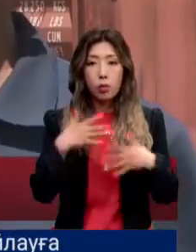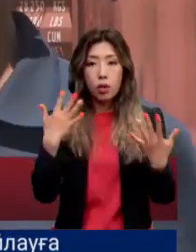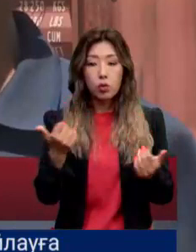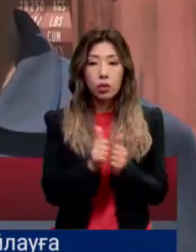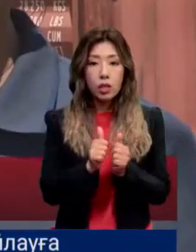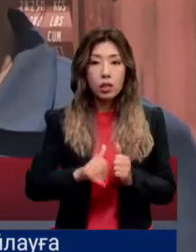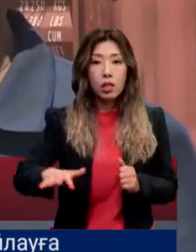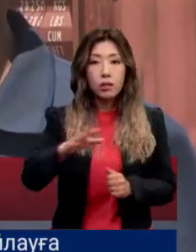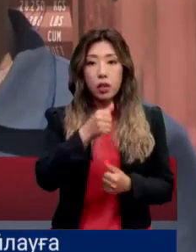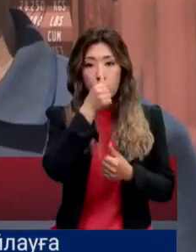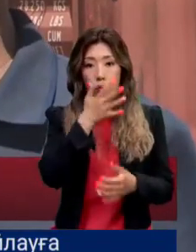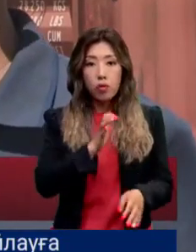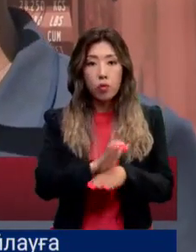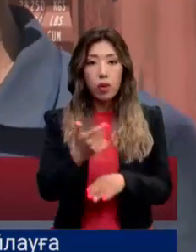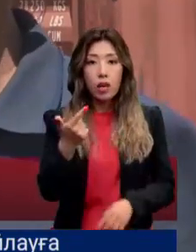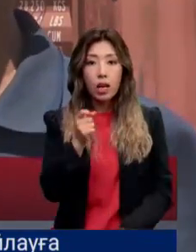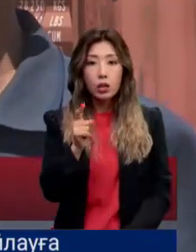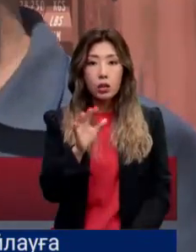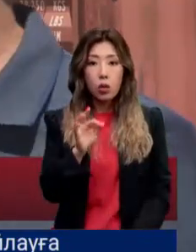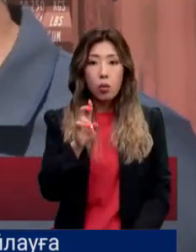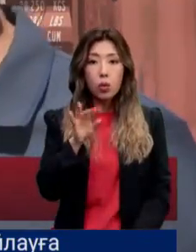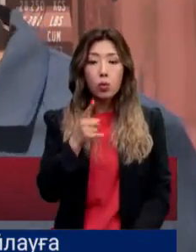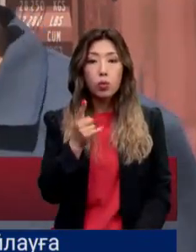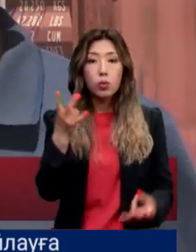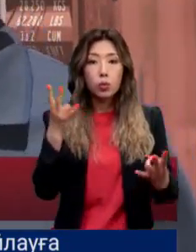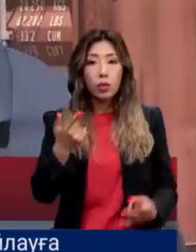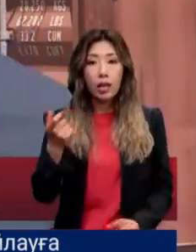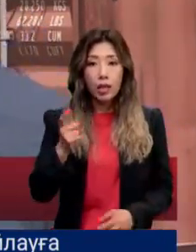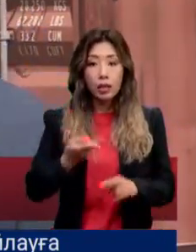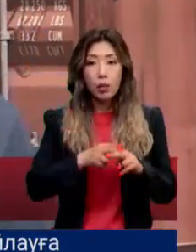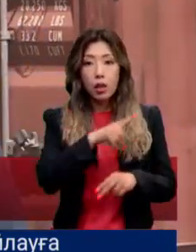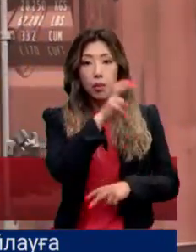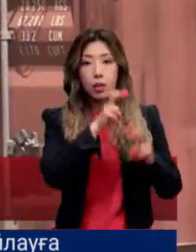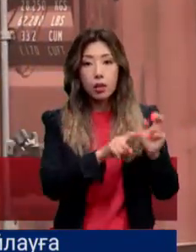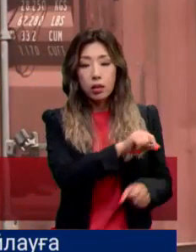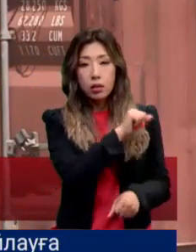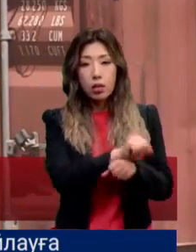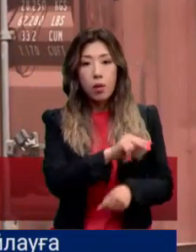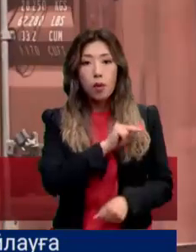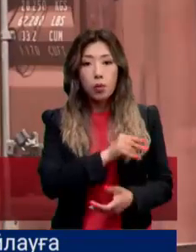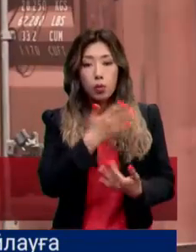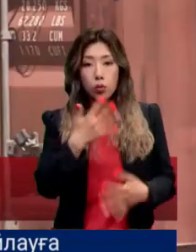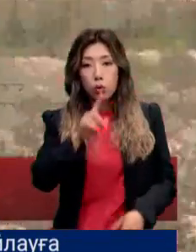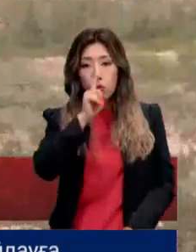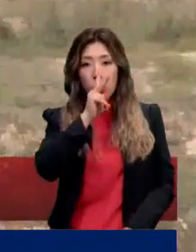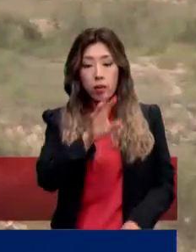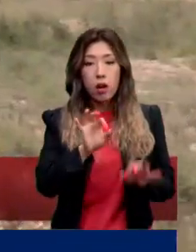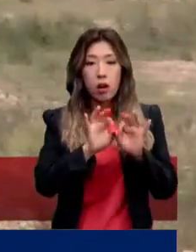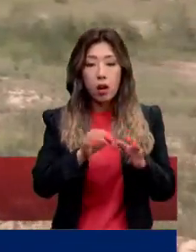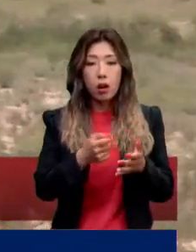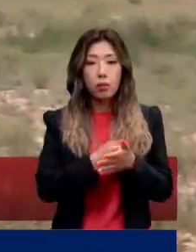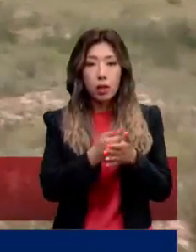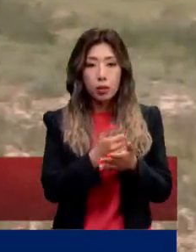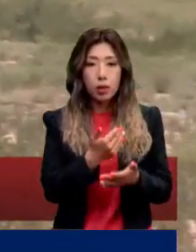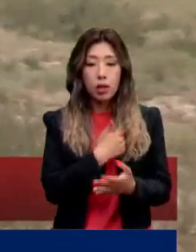не могут выпускать газоблоки. Им нужен именно газ, и предприятия стоят. Уже сколько лет люди об этой проблеме говорят. За это